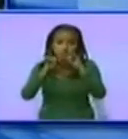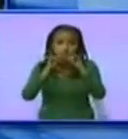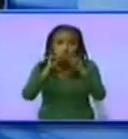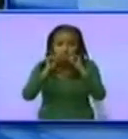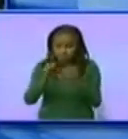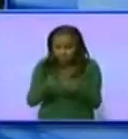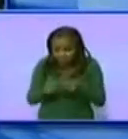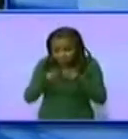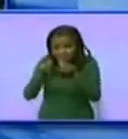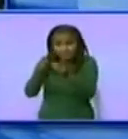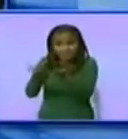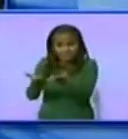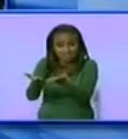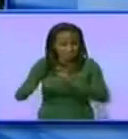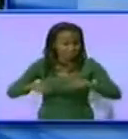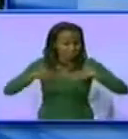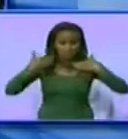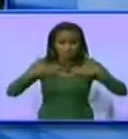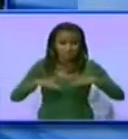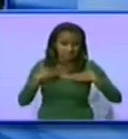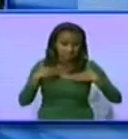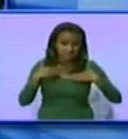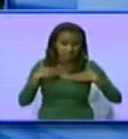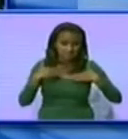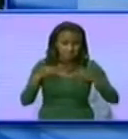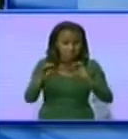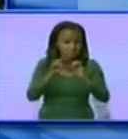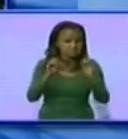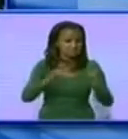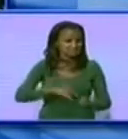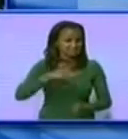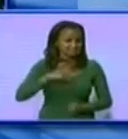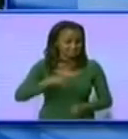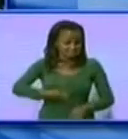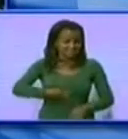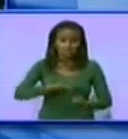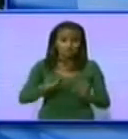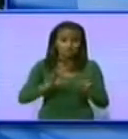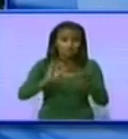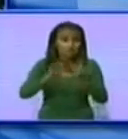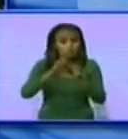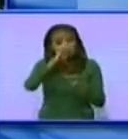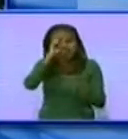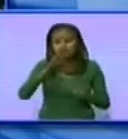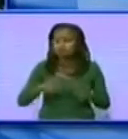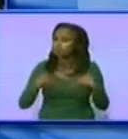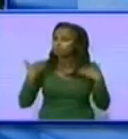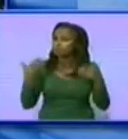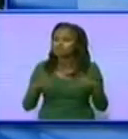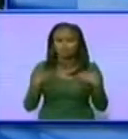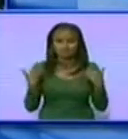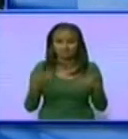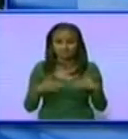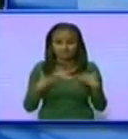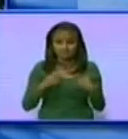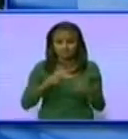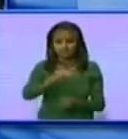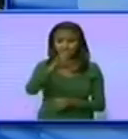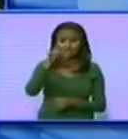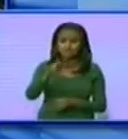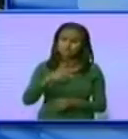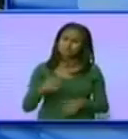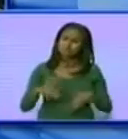ለነሱ በመስጠት ደስተኛ ነኝ። ምንም አይነት ስሜት አይሰማኝም፣ ግን በማስተርጎሜ ለነሱ በጣም ነው ደስ የሚለኝ።